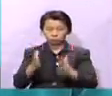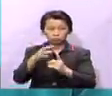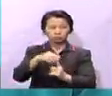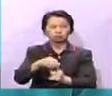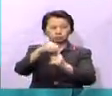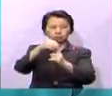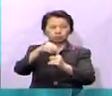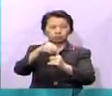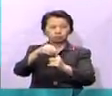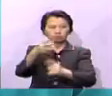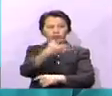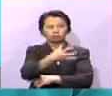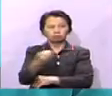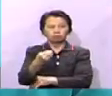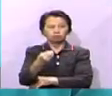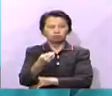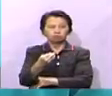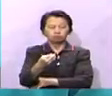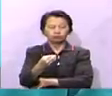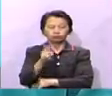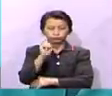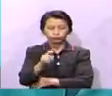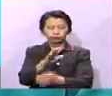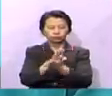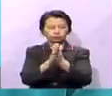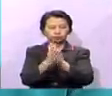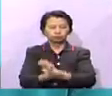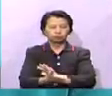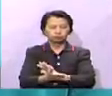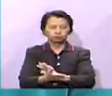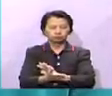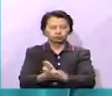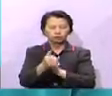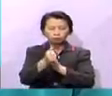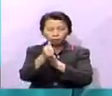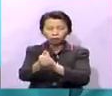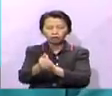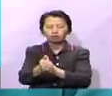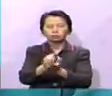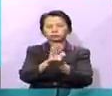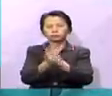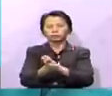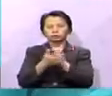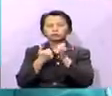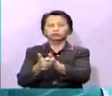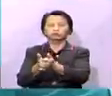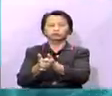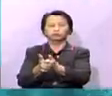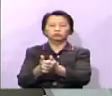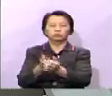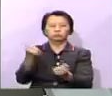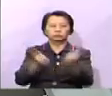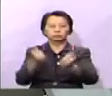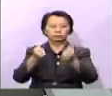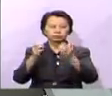khususnya. Dan ianya harus menjadi panduan dan juga harus menjadi ikutan oleh